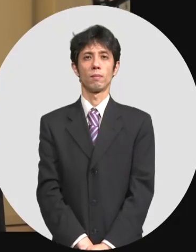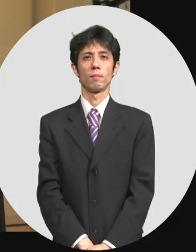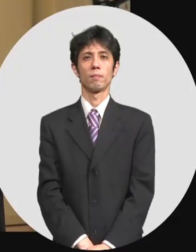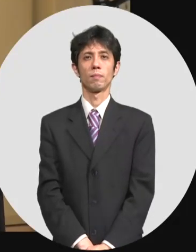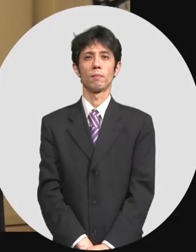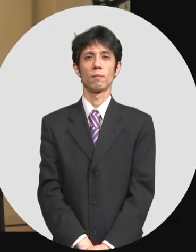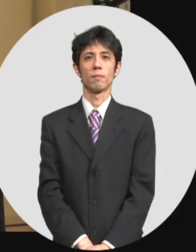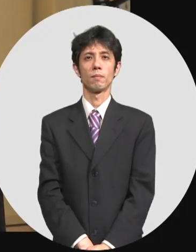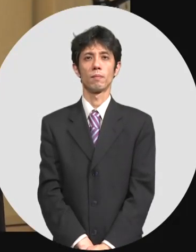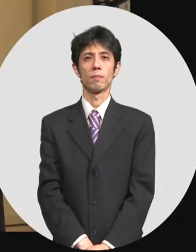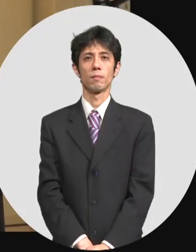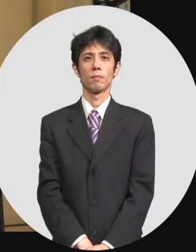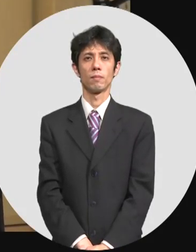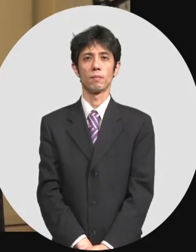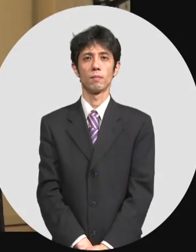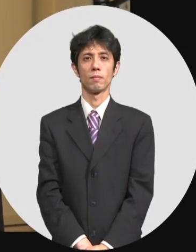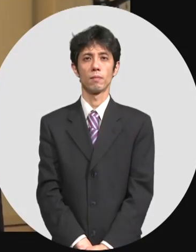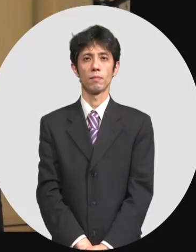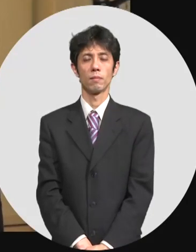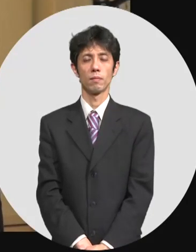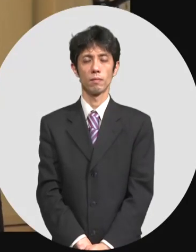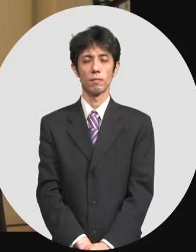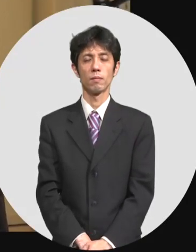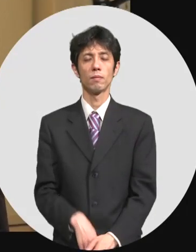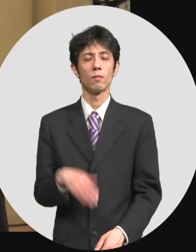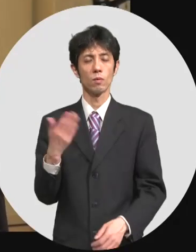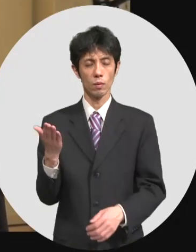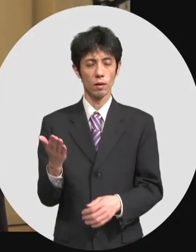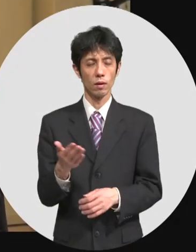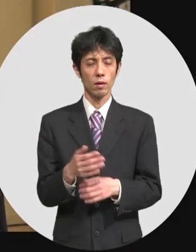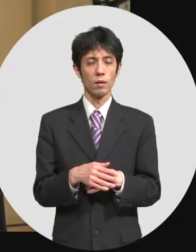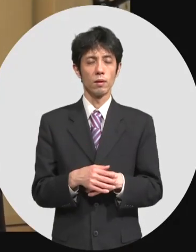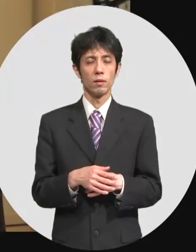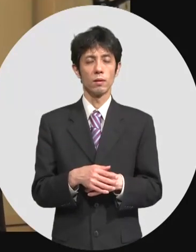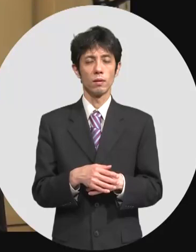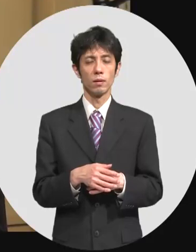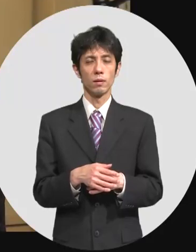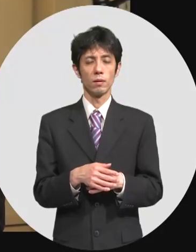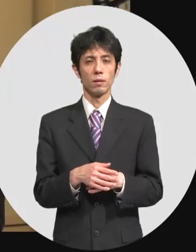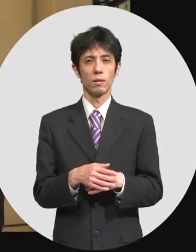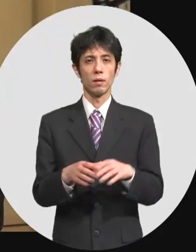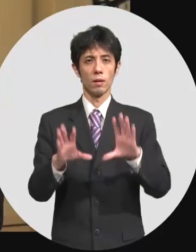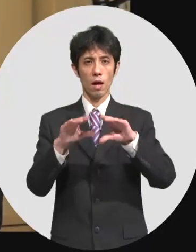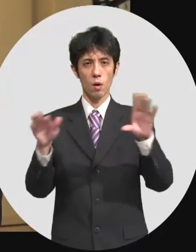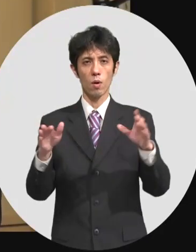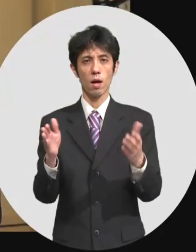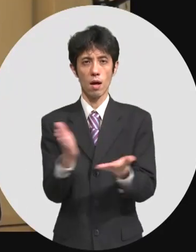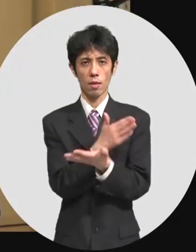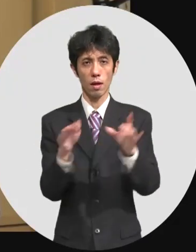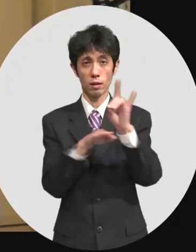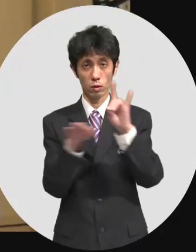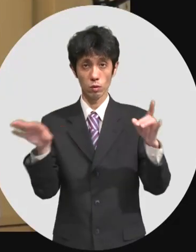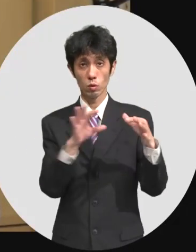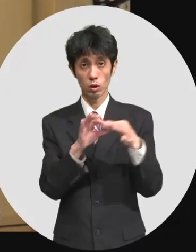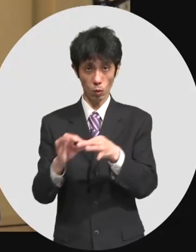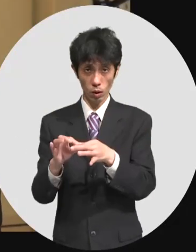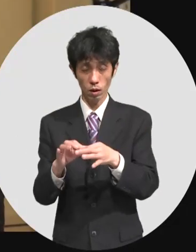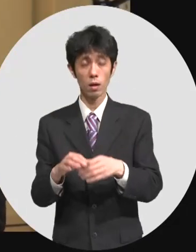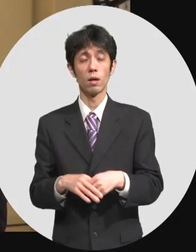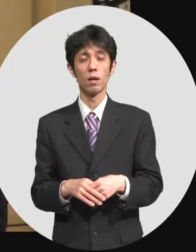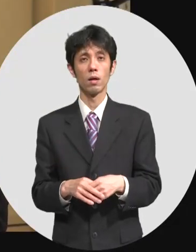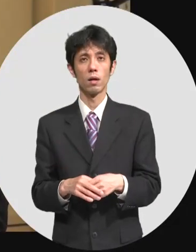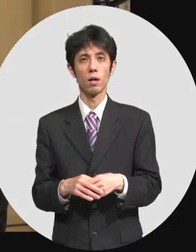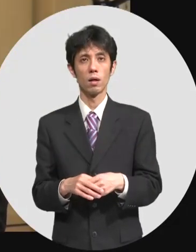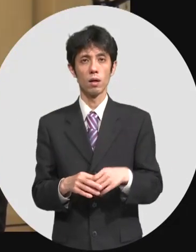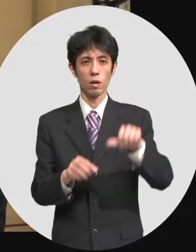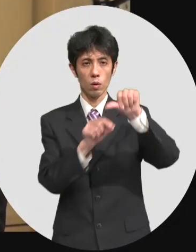これはちなみに数字でございます。いずれも緩和判断基準については8日から